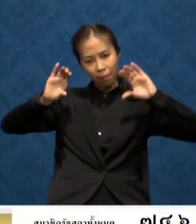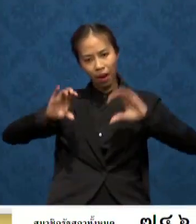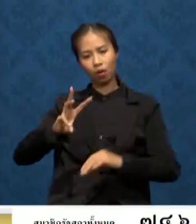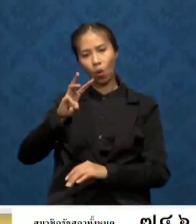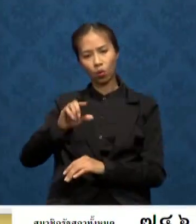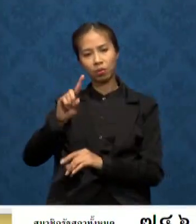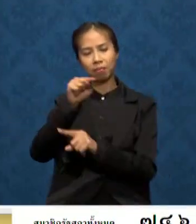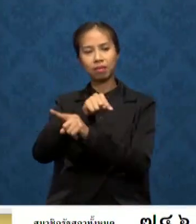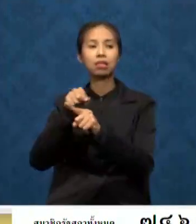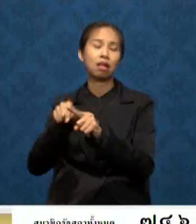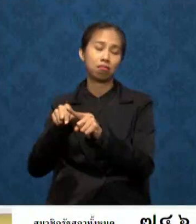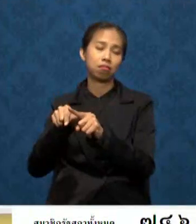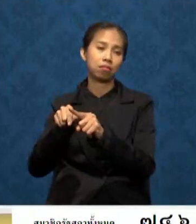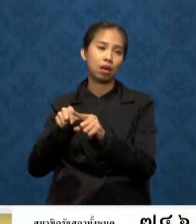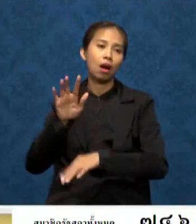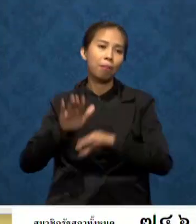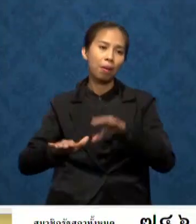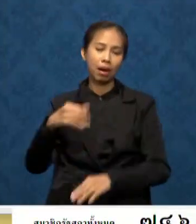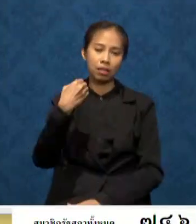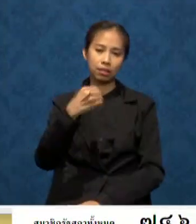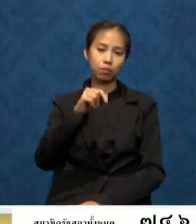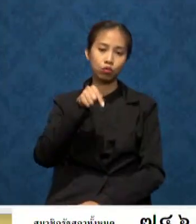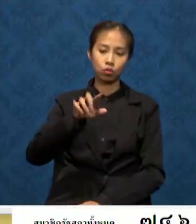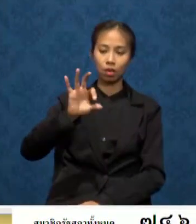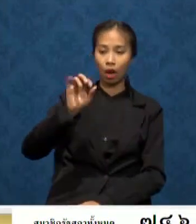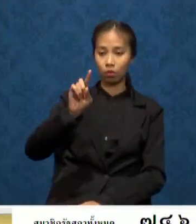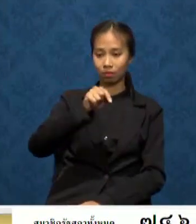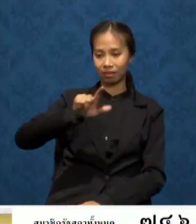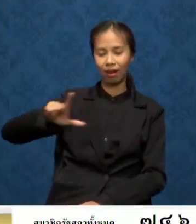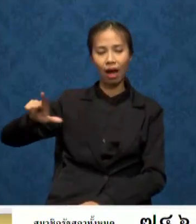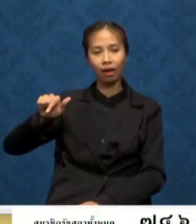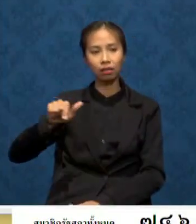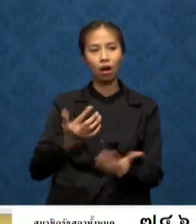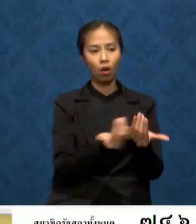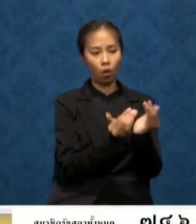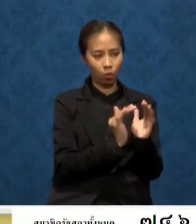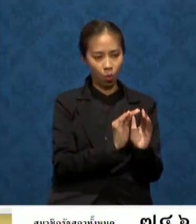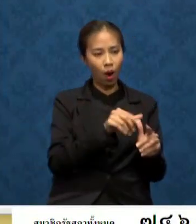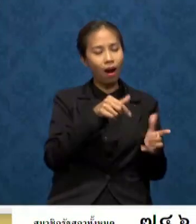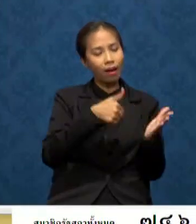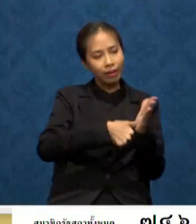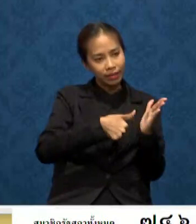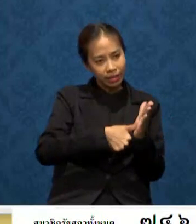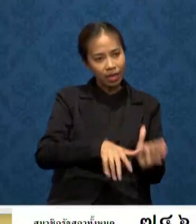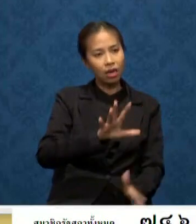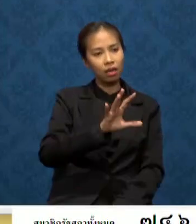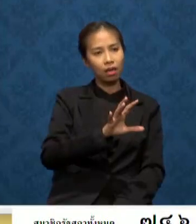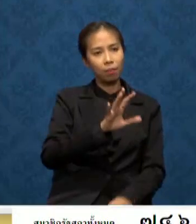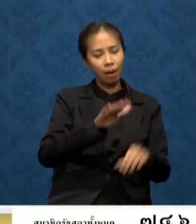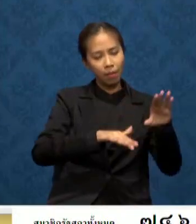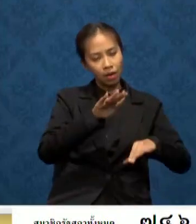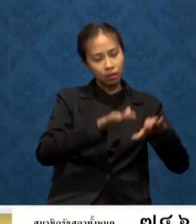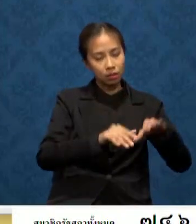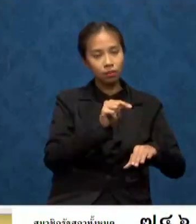ของ GDPคือประมาณ 10.9 1ล้านบาทหนี้ครัวเรือน 91%ของ GDPคือ